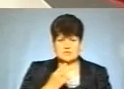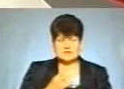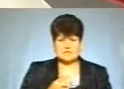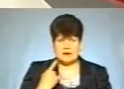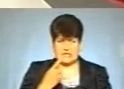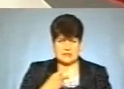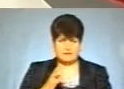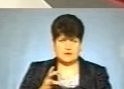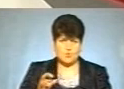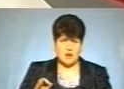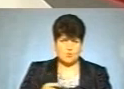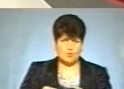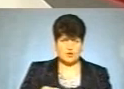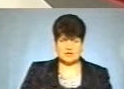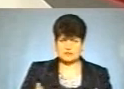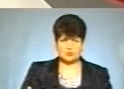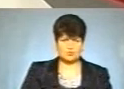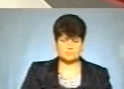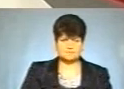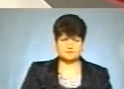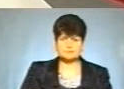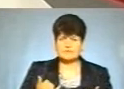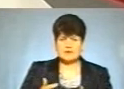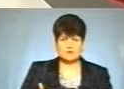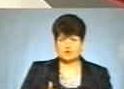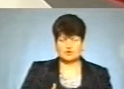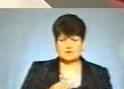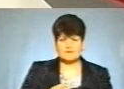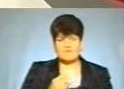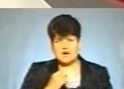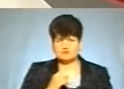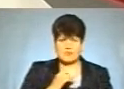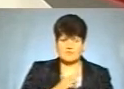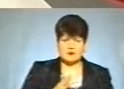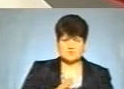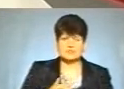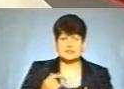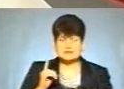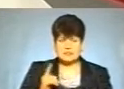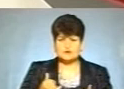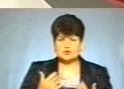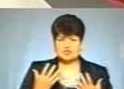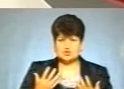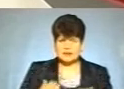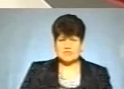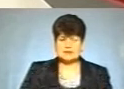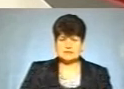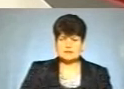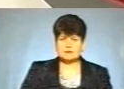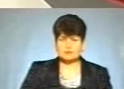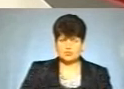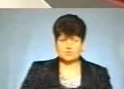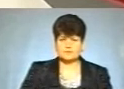індивідуально, по-різному треба підходити. Ну, я зараз не готовий, чи це важко, чи не важко. Ну, я знаю, що на сьогоднішній день це було і